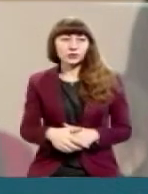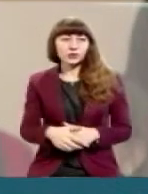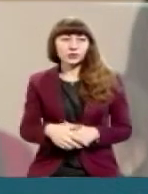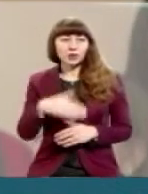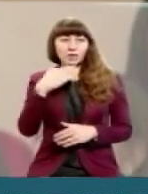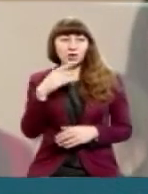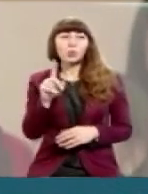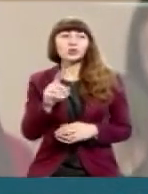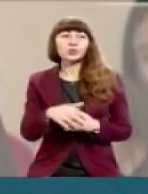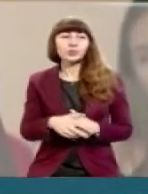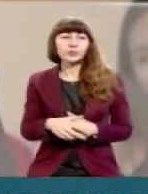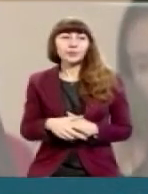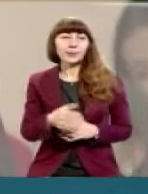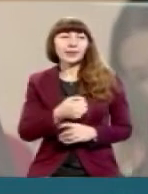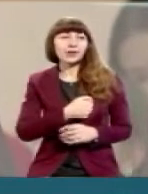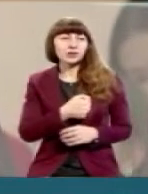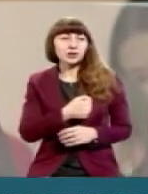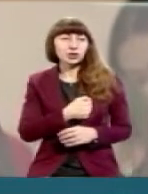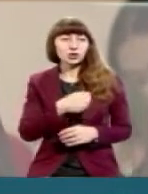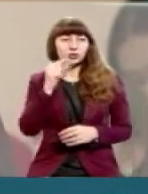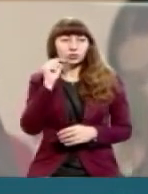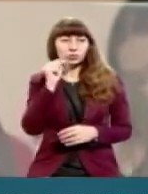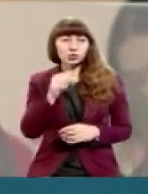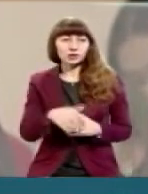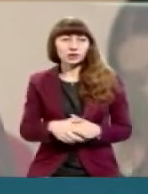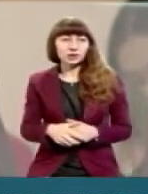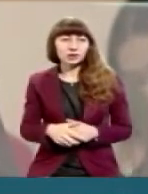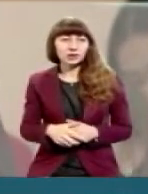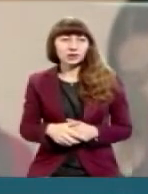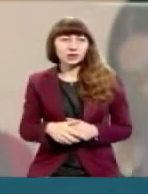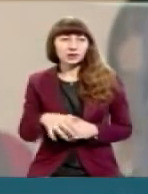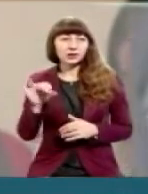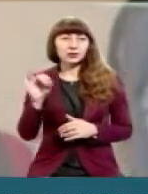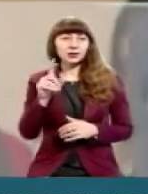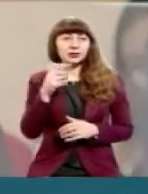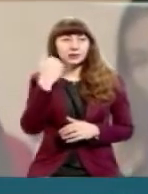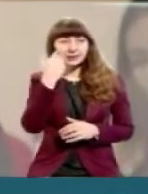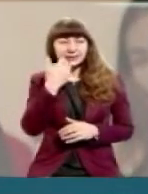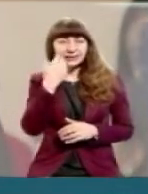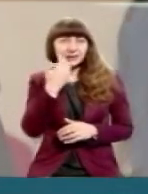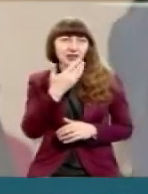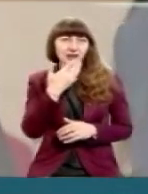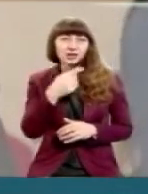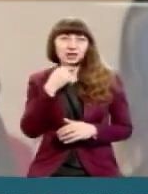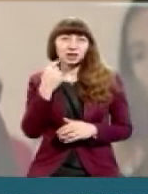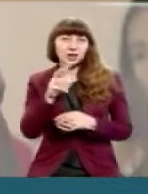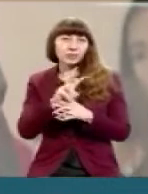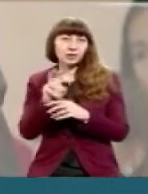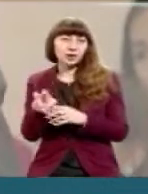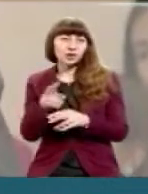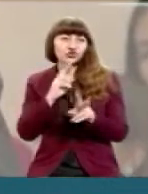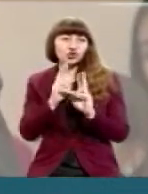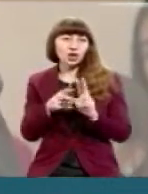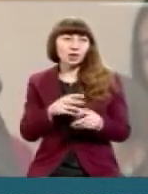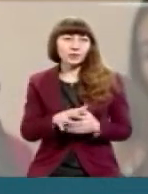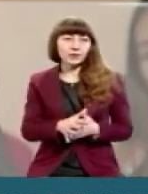Поясняю почему. К сожалению, мужчины из-за стеснения не обращаются в общую сеть,